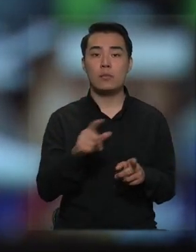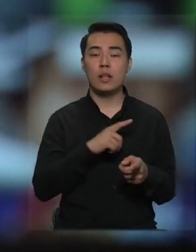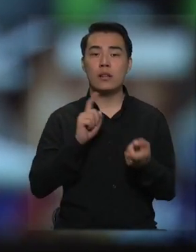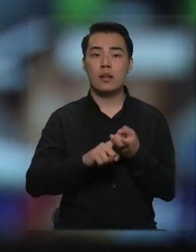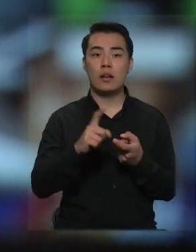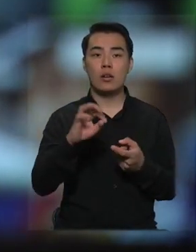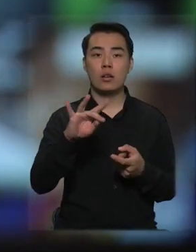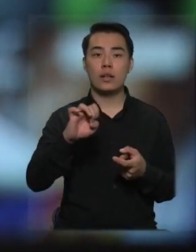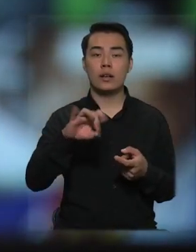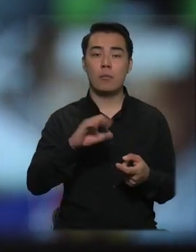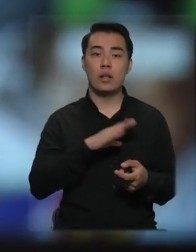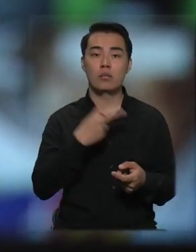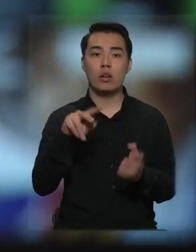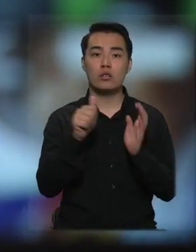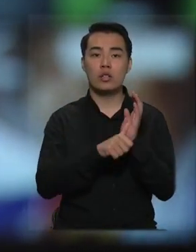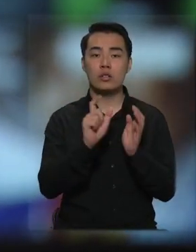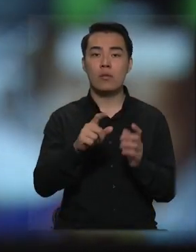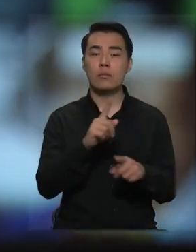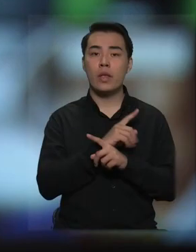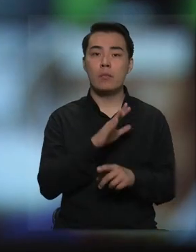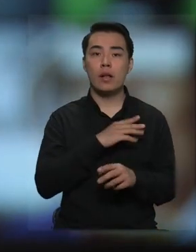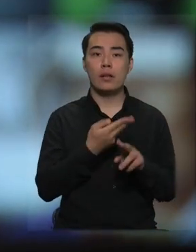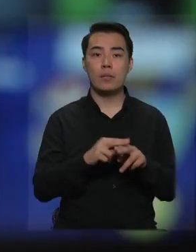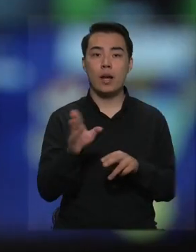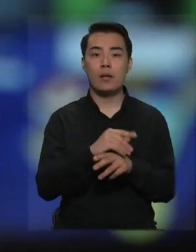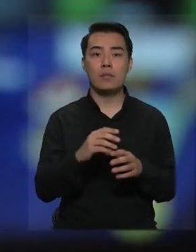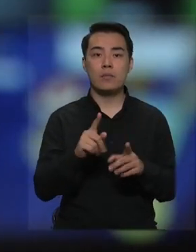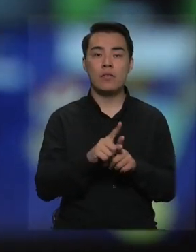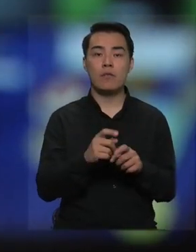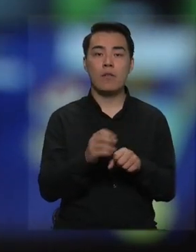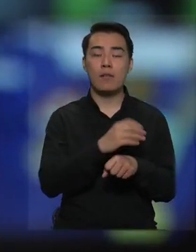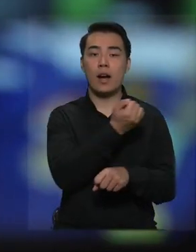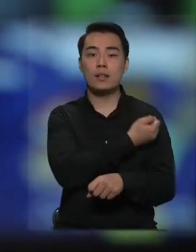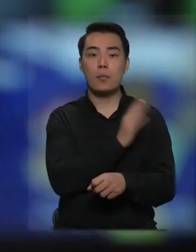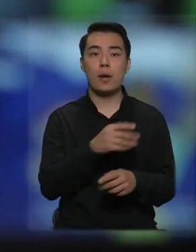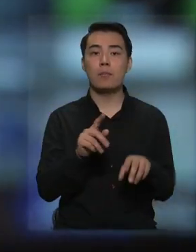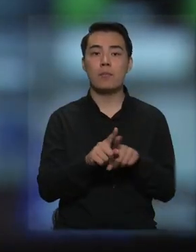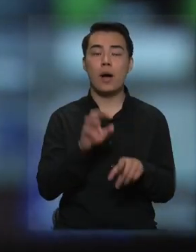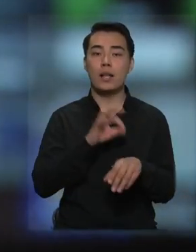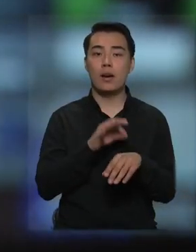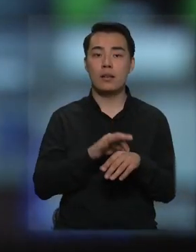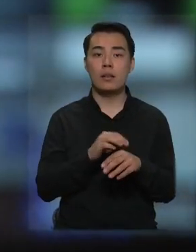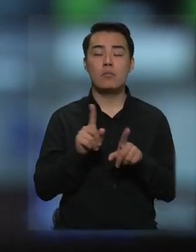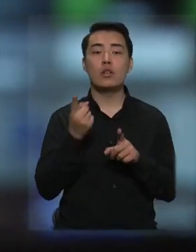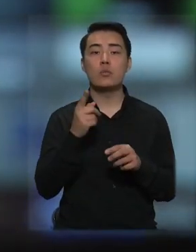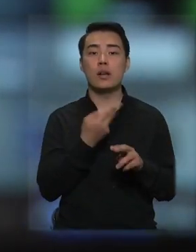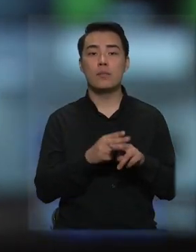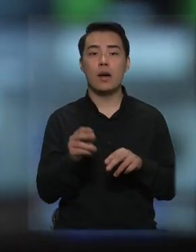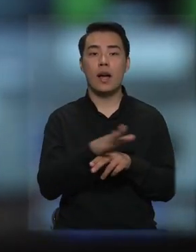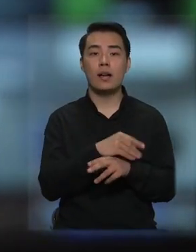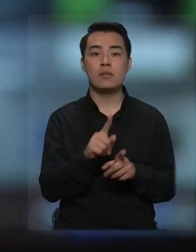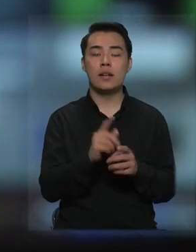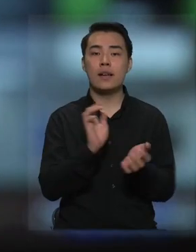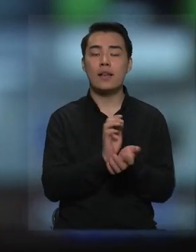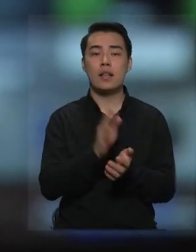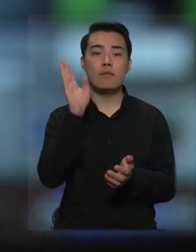холеры 26 человек погибли в стране объявили массовой вакцинации от заболевания причина распространения инфекции